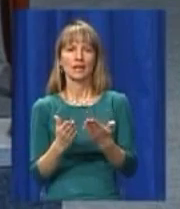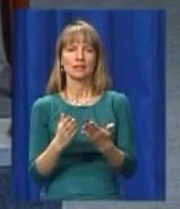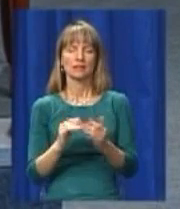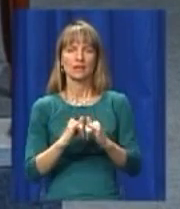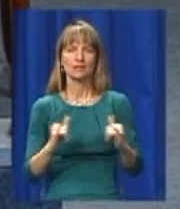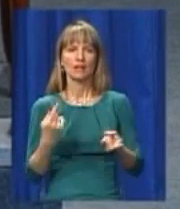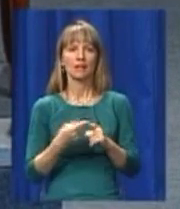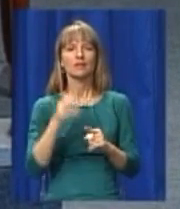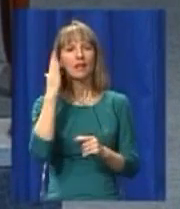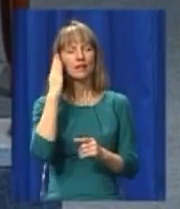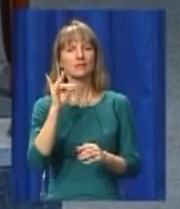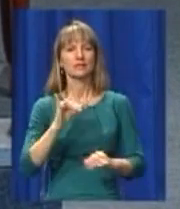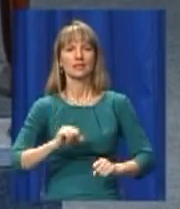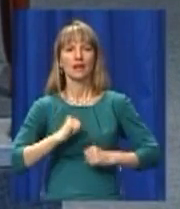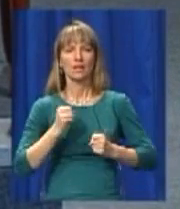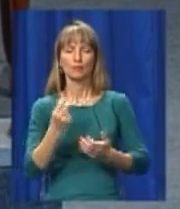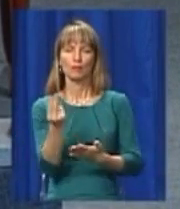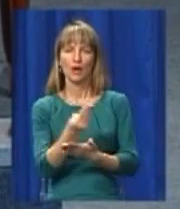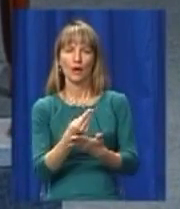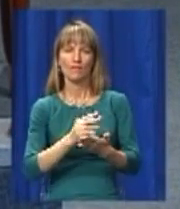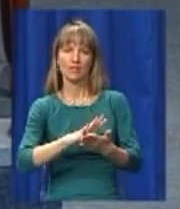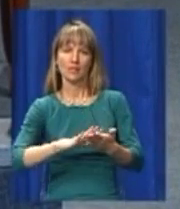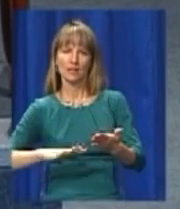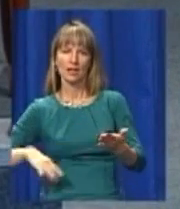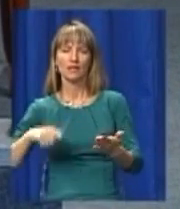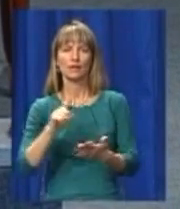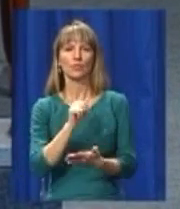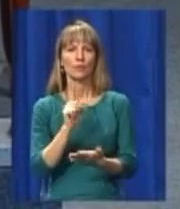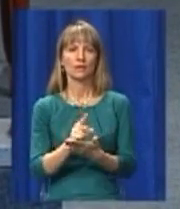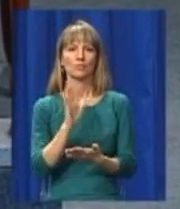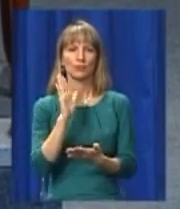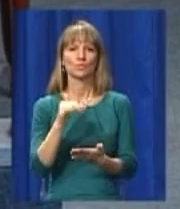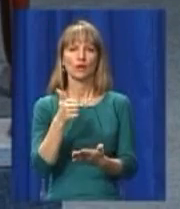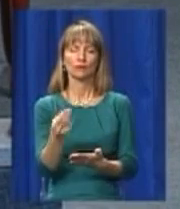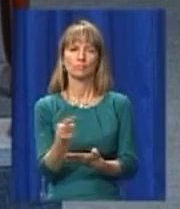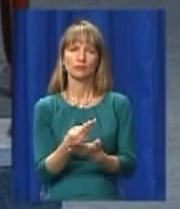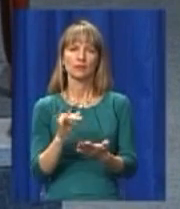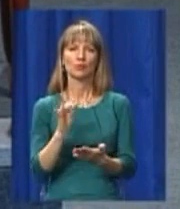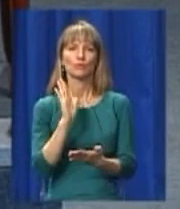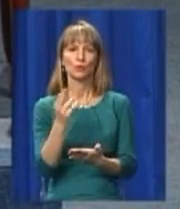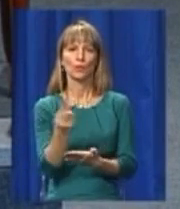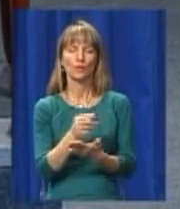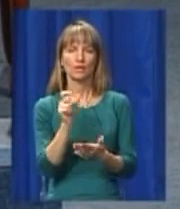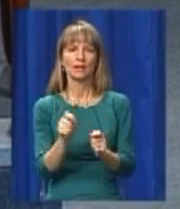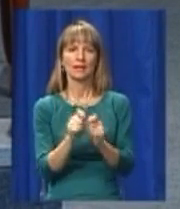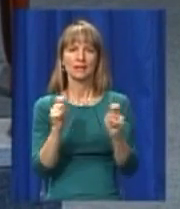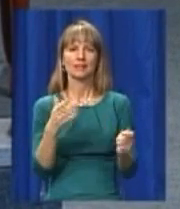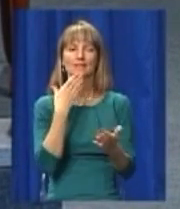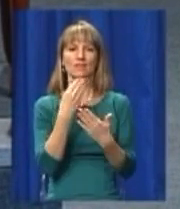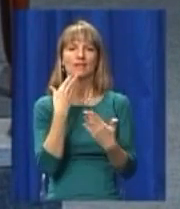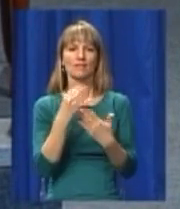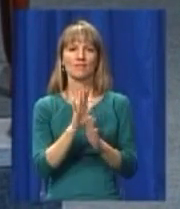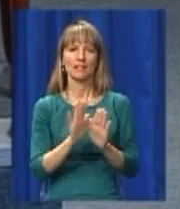талант і намагатися далі малювати, малювати, малювати, то ти обов'язково вималюєшся, станеш художником, відкриєш свої власні там